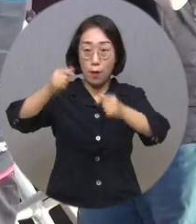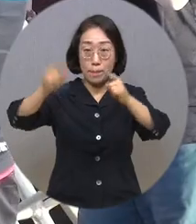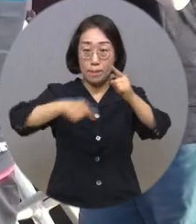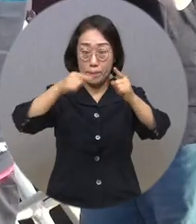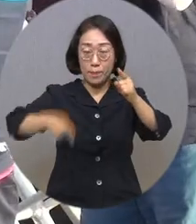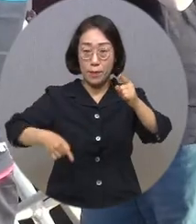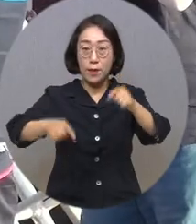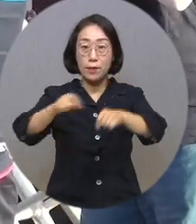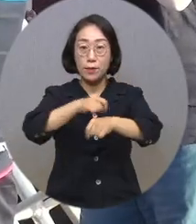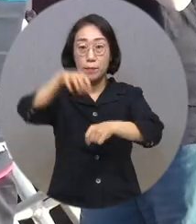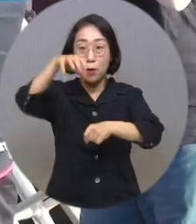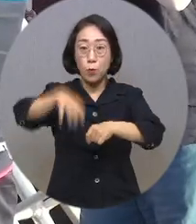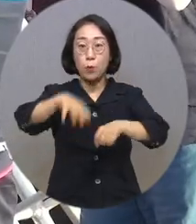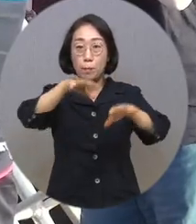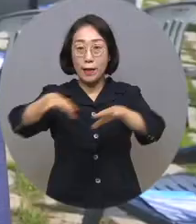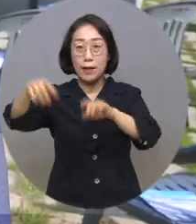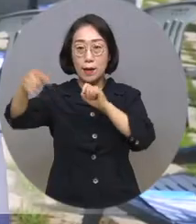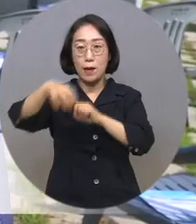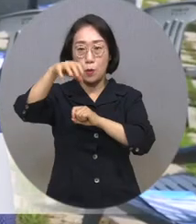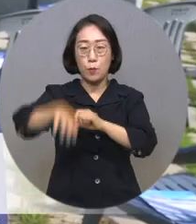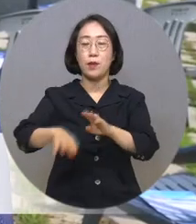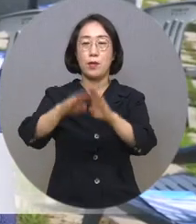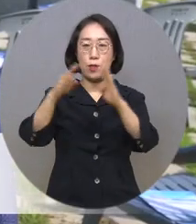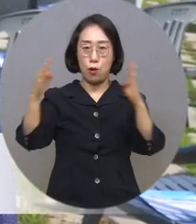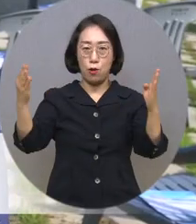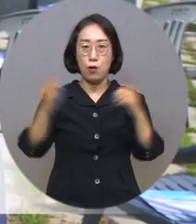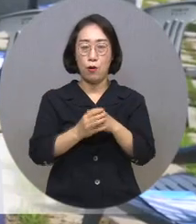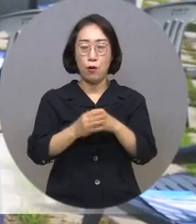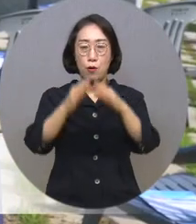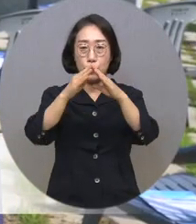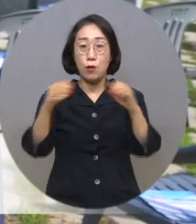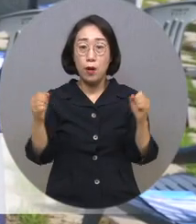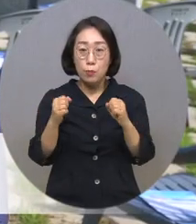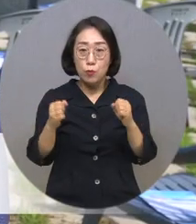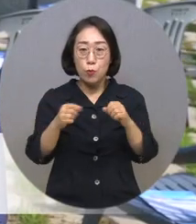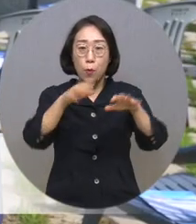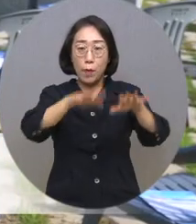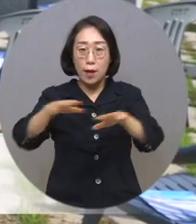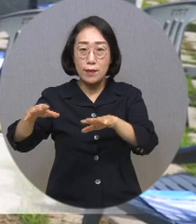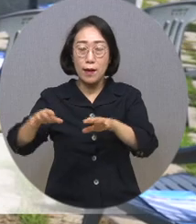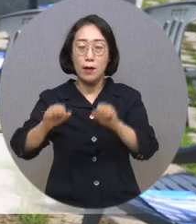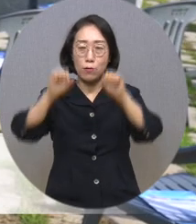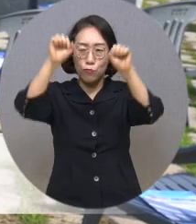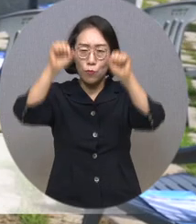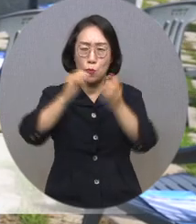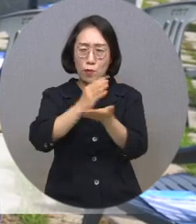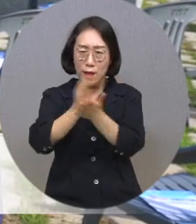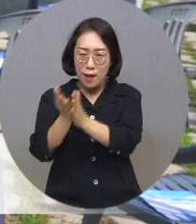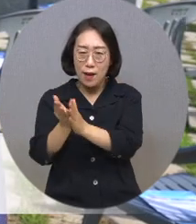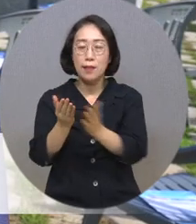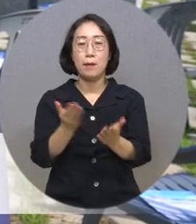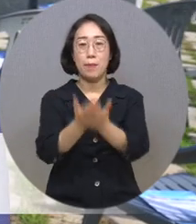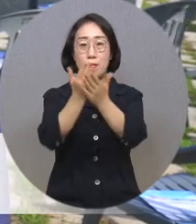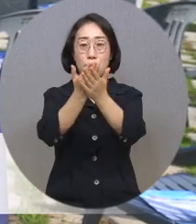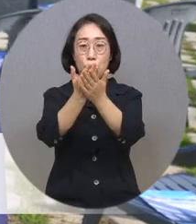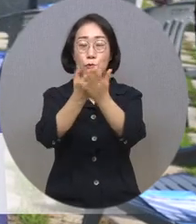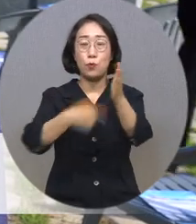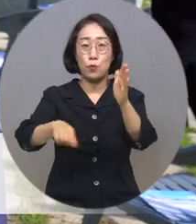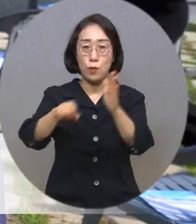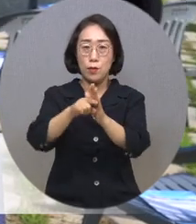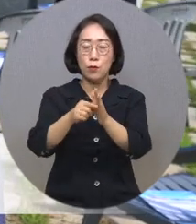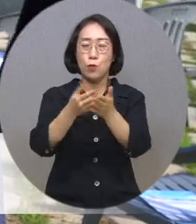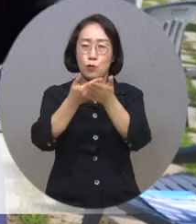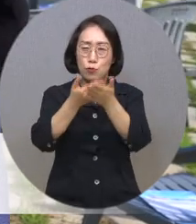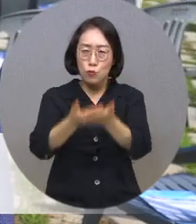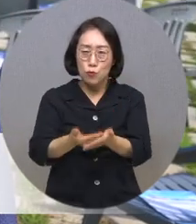요트계류장 특설무대에서 열렸습니다. 전라북도가 앞으로 해양레포츠에 발전하는 데 있어서 상당히 많은